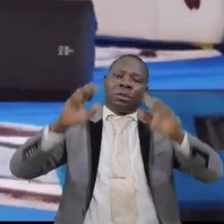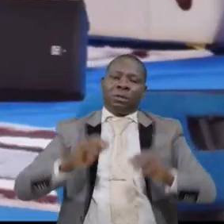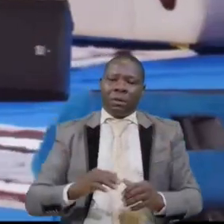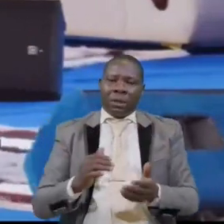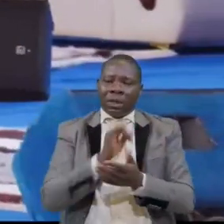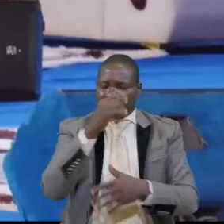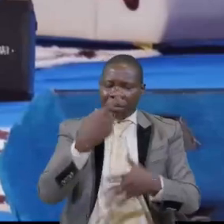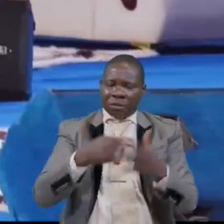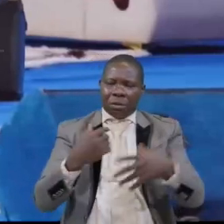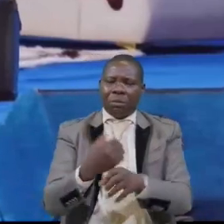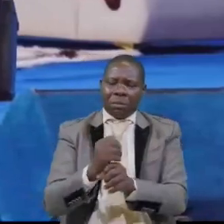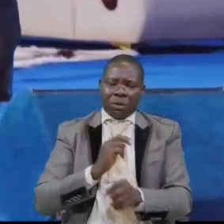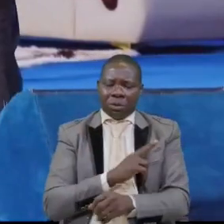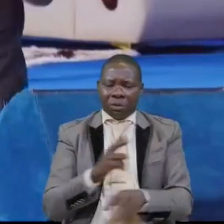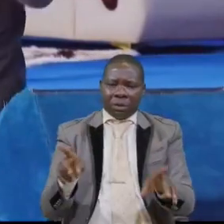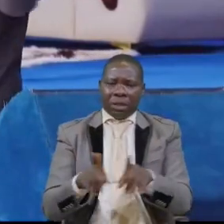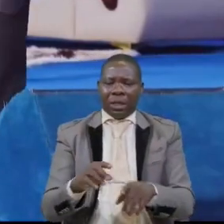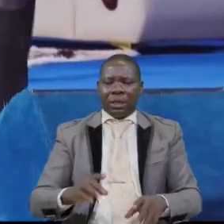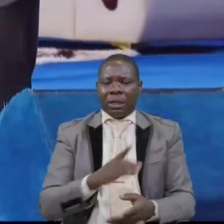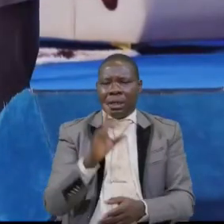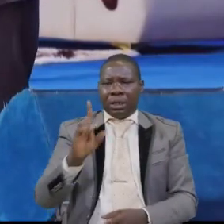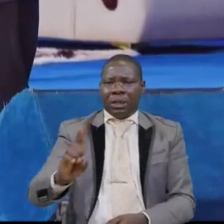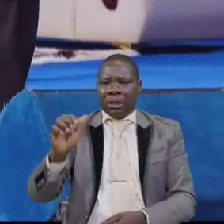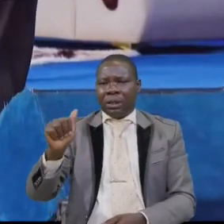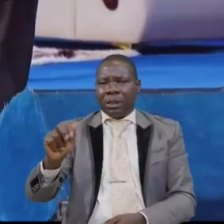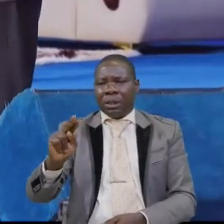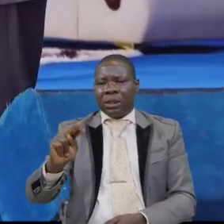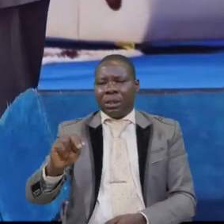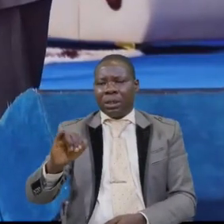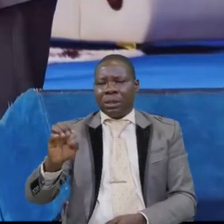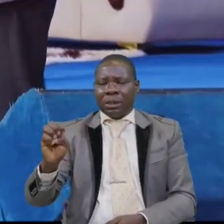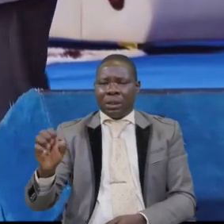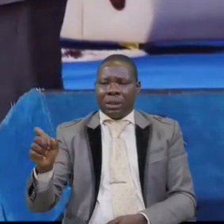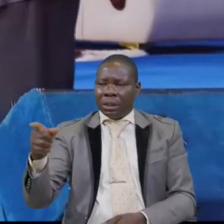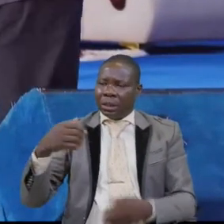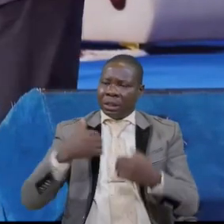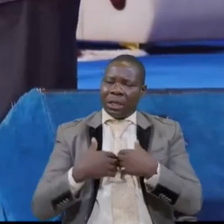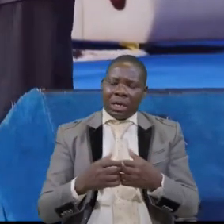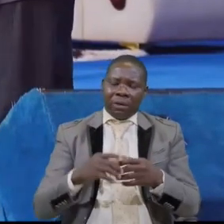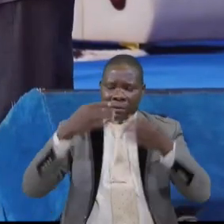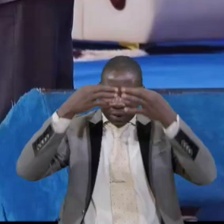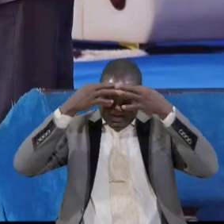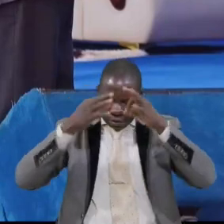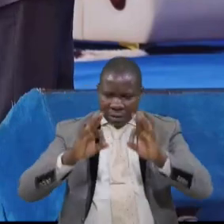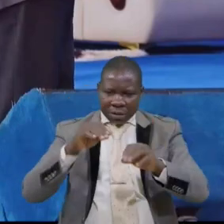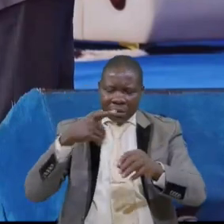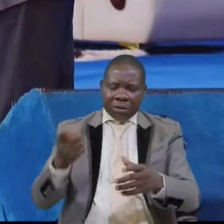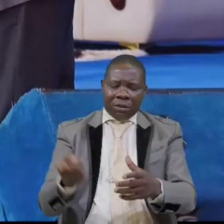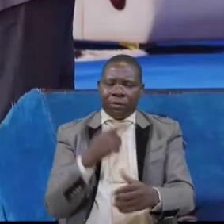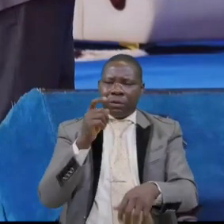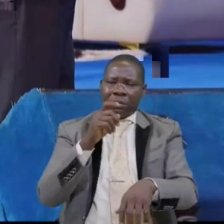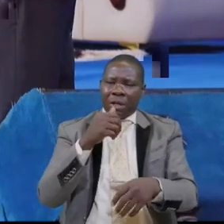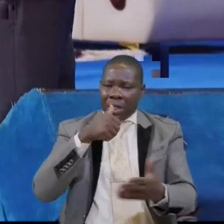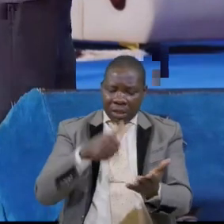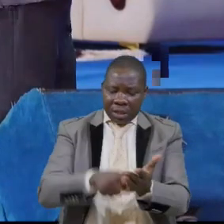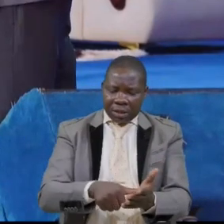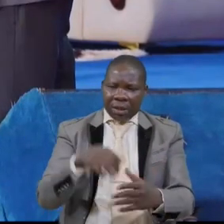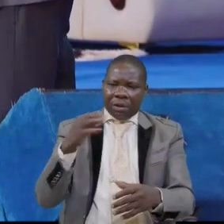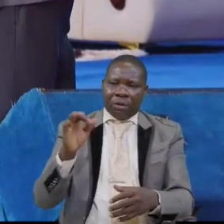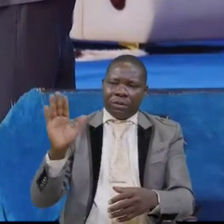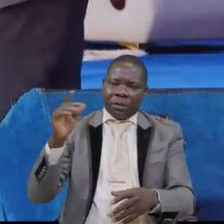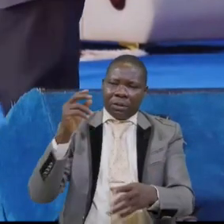qui fait de nous les Daniels que nous donnons. Il avait la décision, la première lettre de son nom, Il avait la décision,